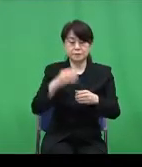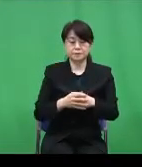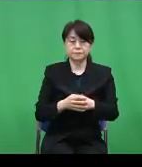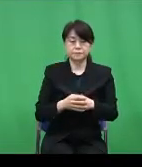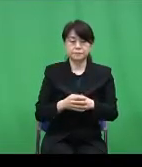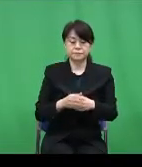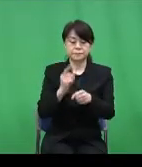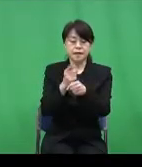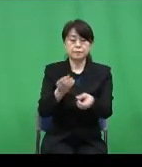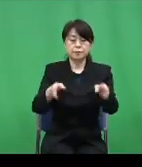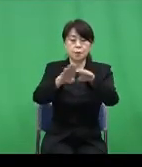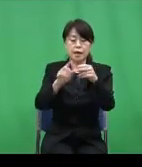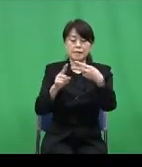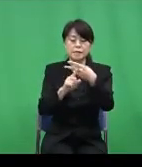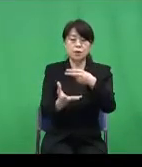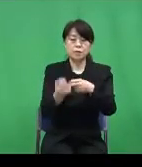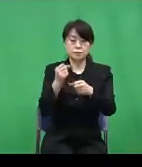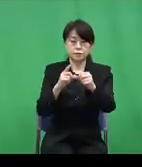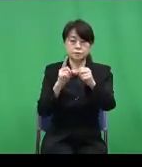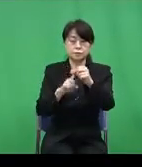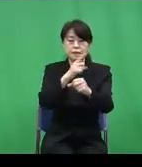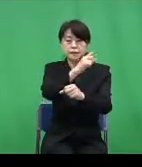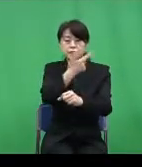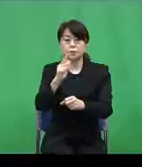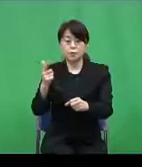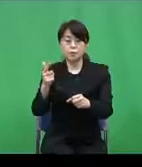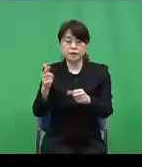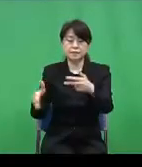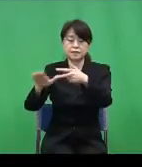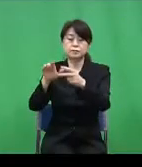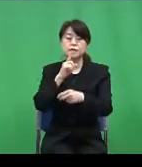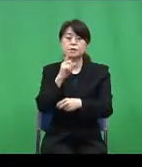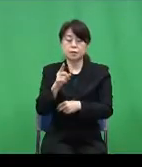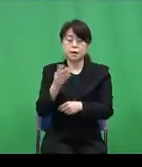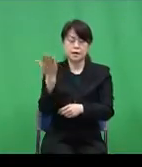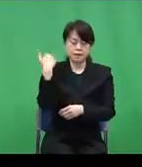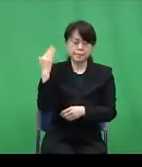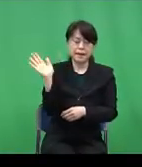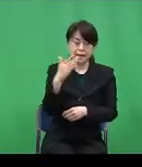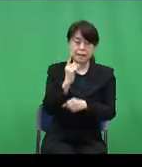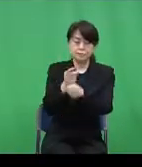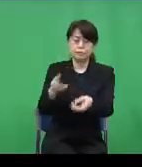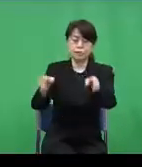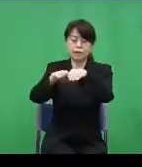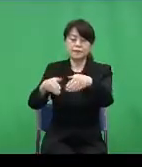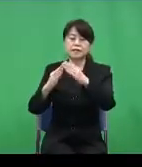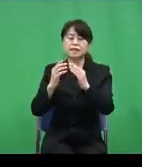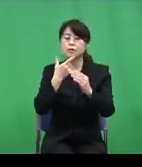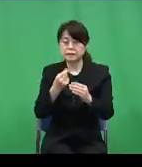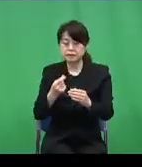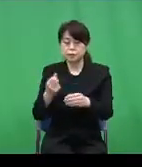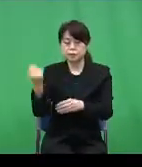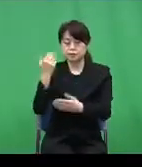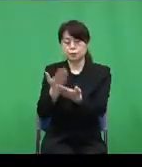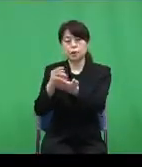設というのもですね、もちろんかねて武道館を作ってくれという強いご要望も受けており